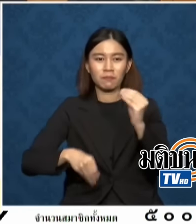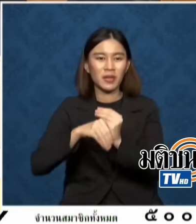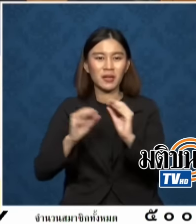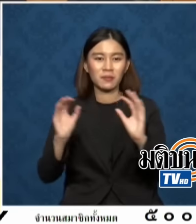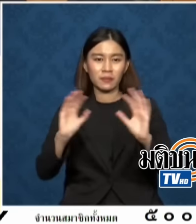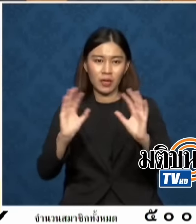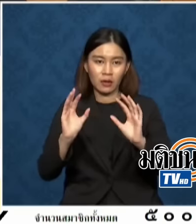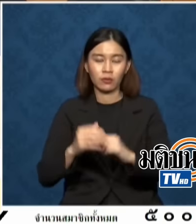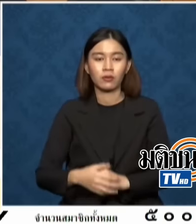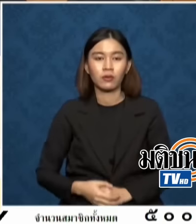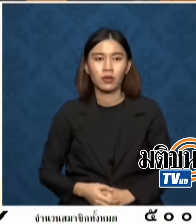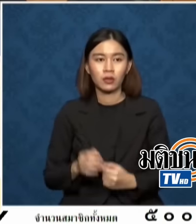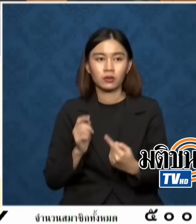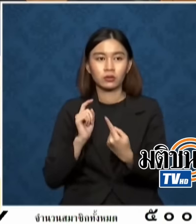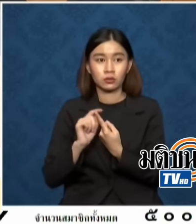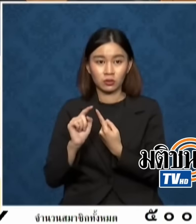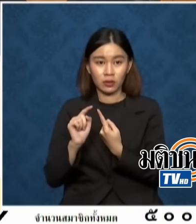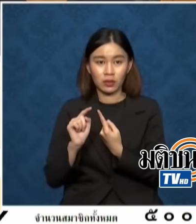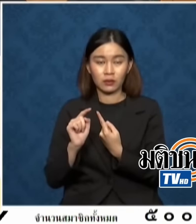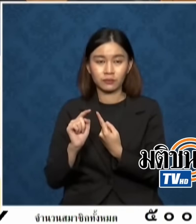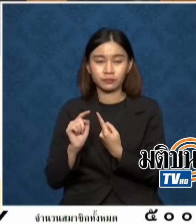ติม